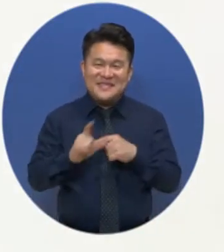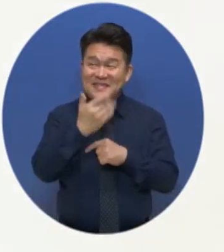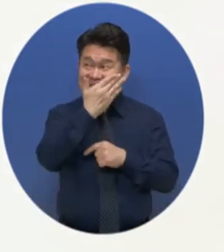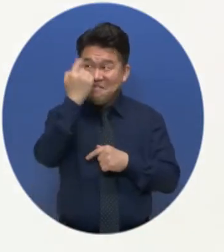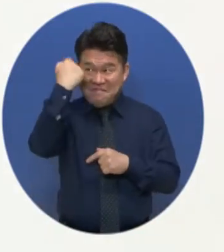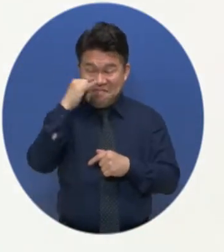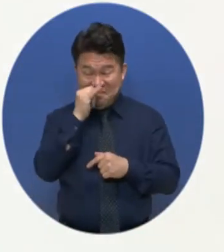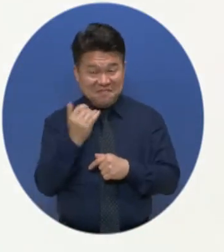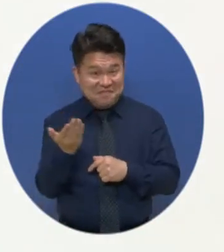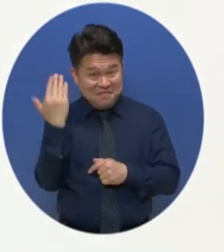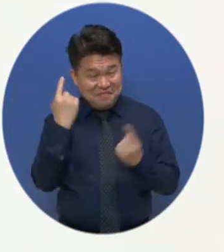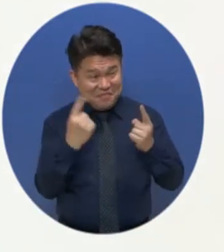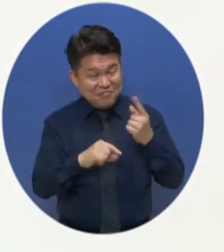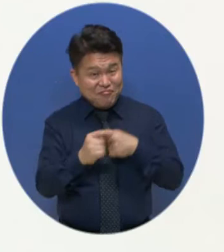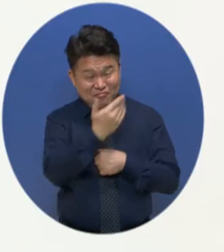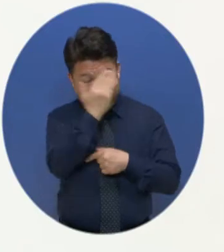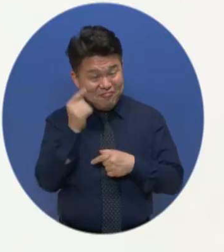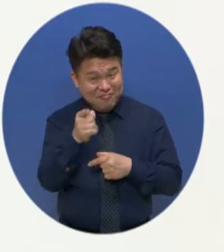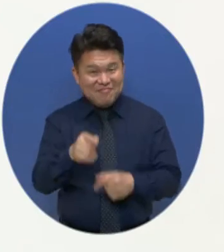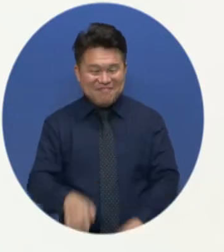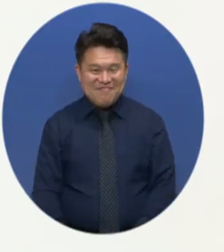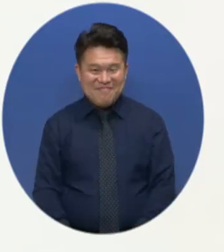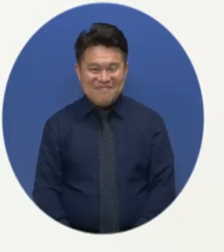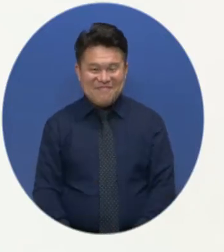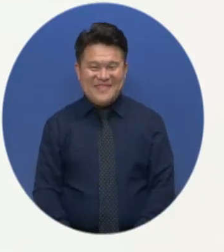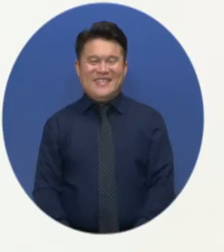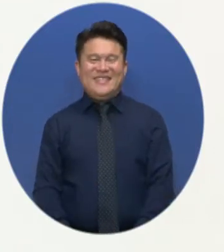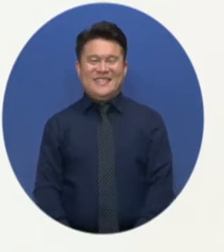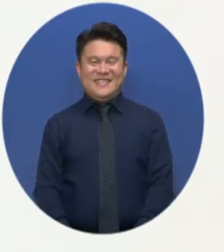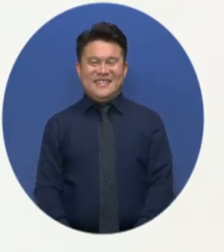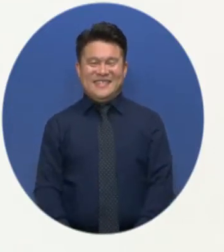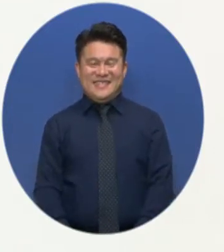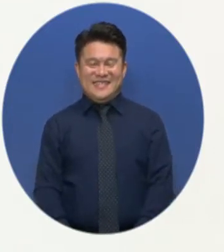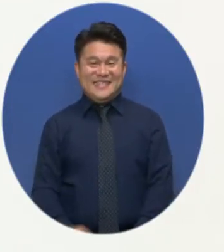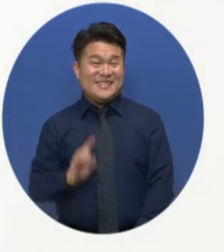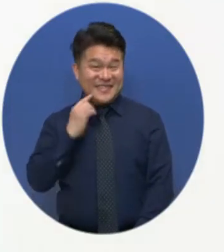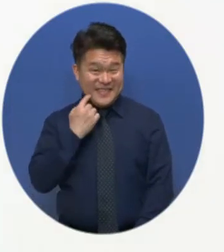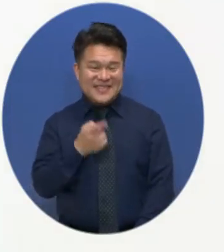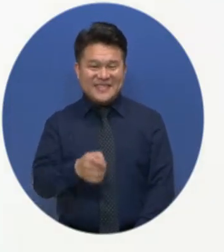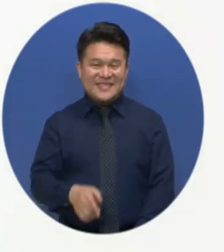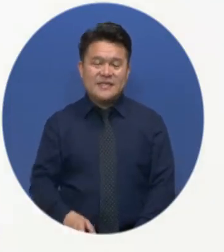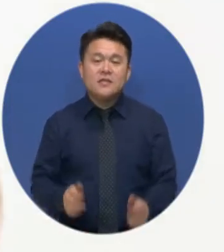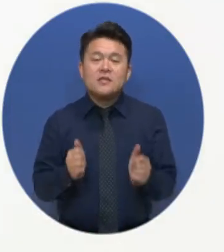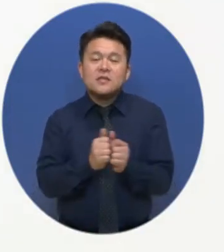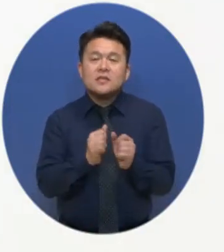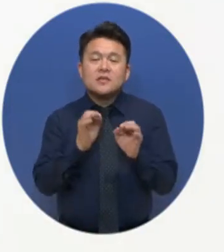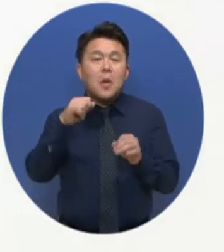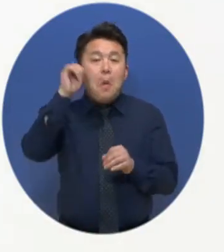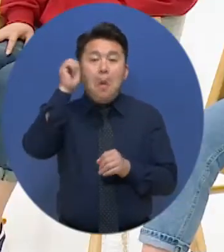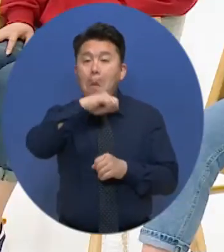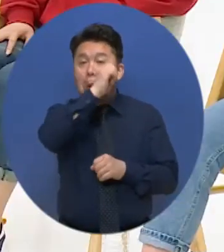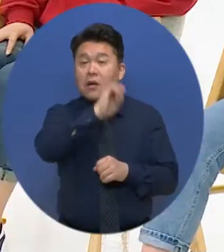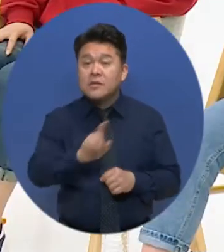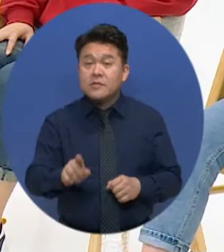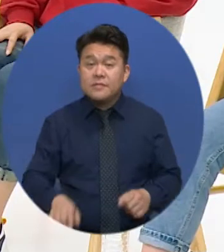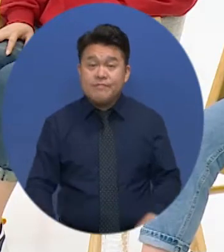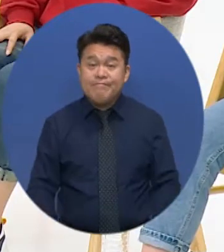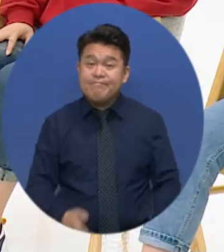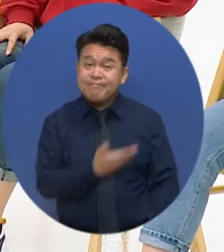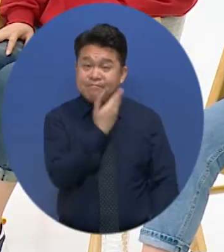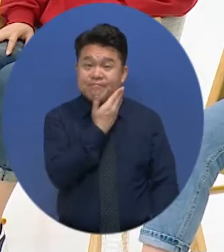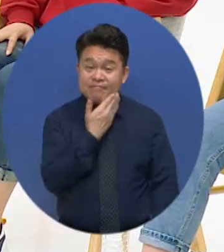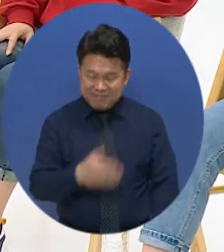지난 방송보다 훨씬 더 영해 보이고 아름다워 보이고. 그 남자들이 볼터치 하면 어때요?